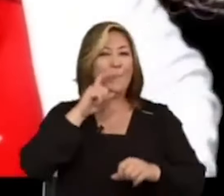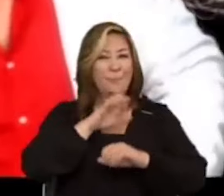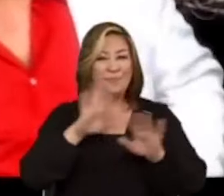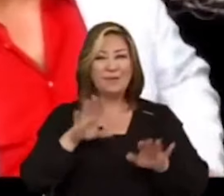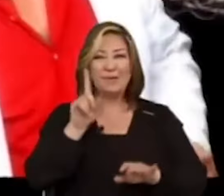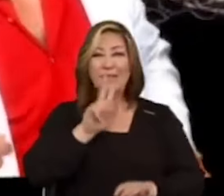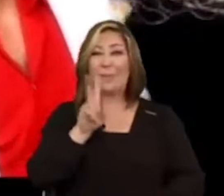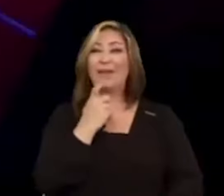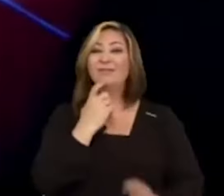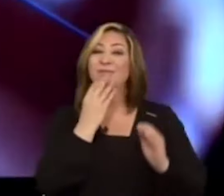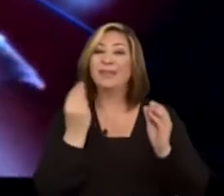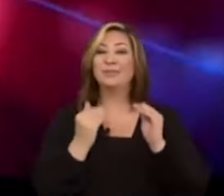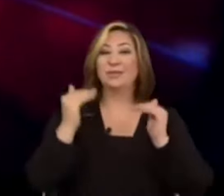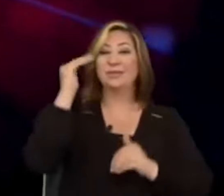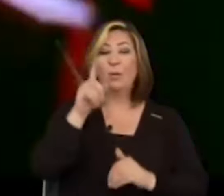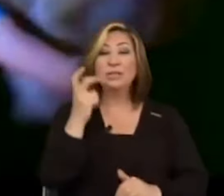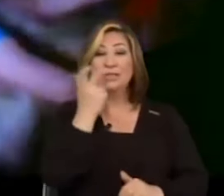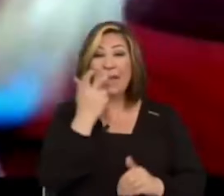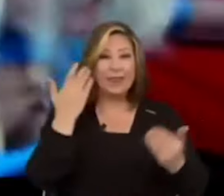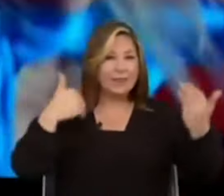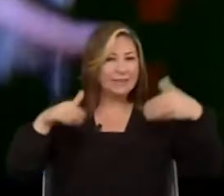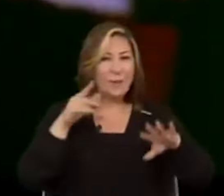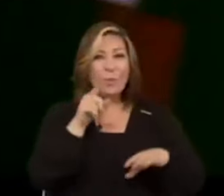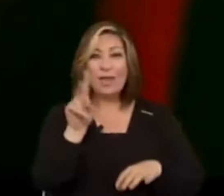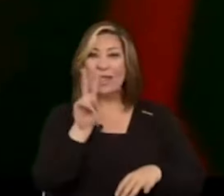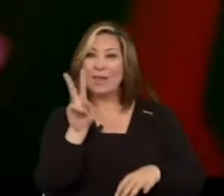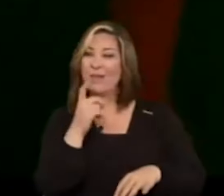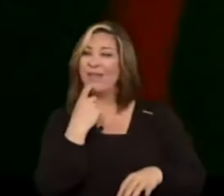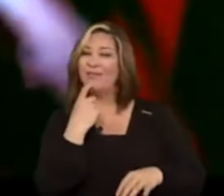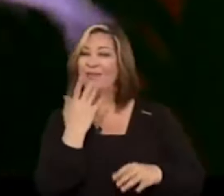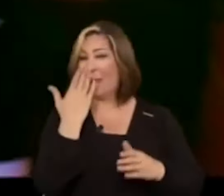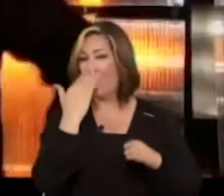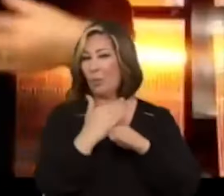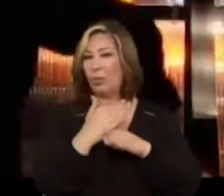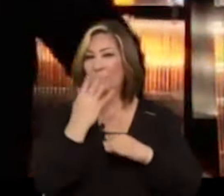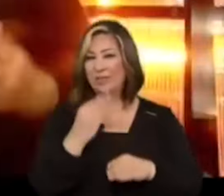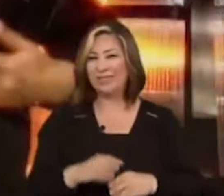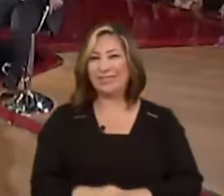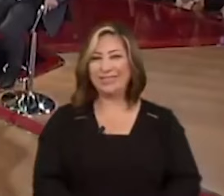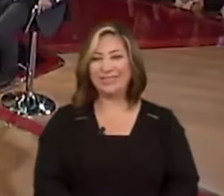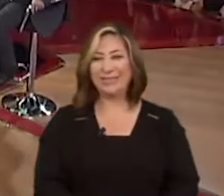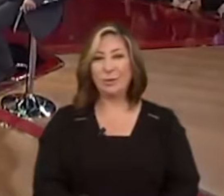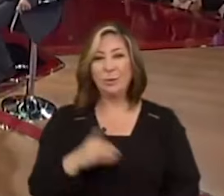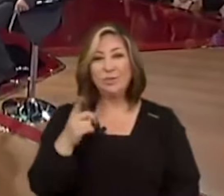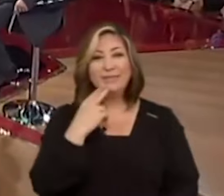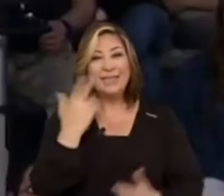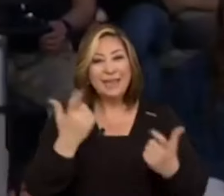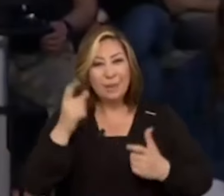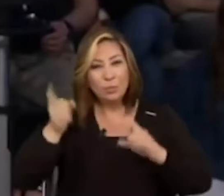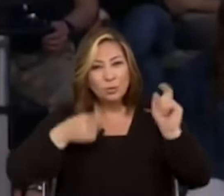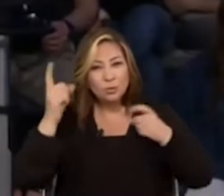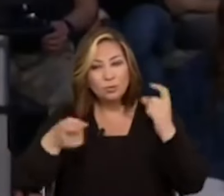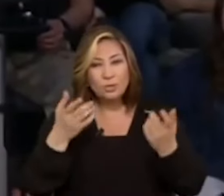kestin, bir 20 yaş gençleştin. Şarkıların ve dansların da bu yeni yaşına uygun olacaktı elbette. Dur! Abi bu kızları nereden